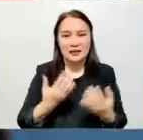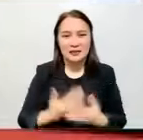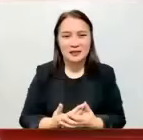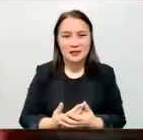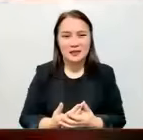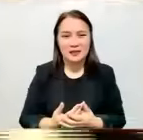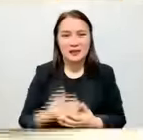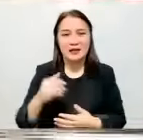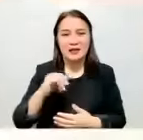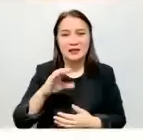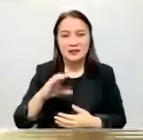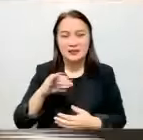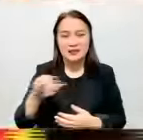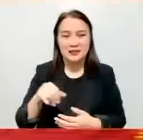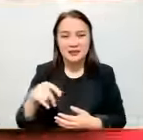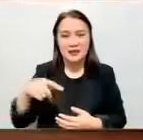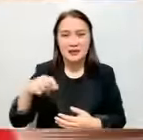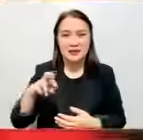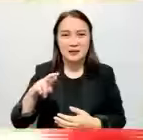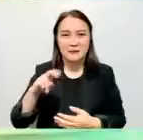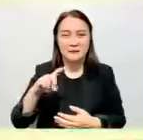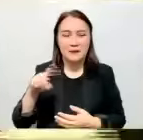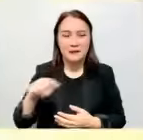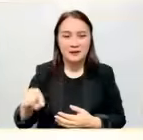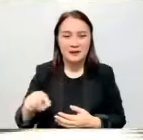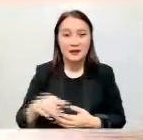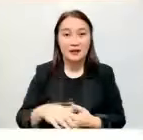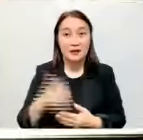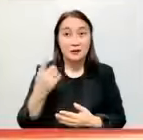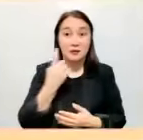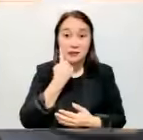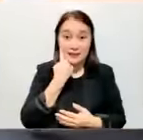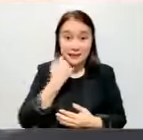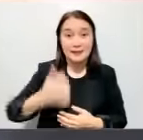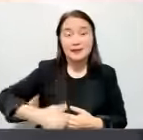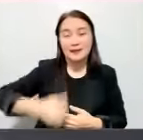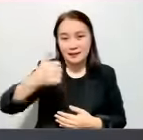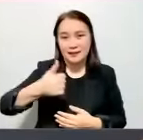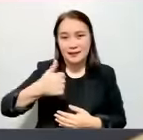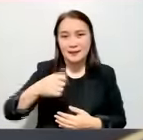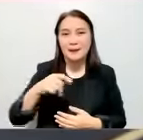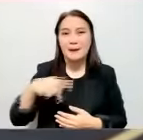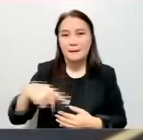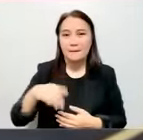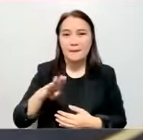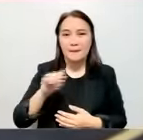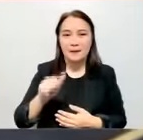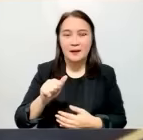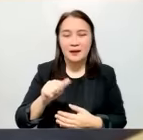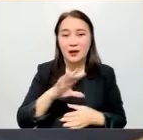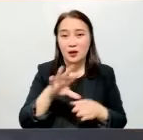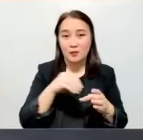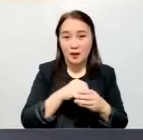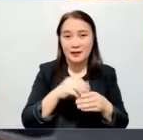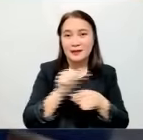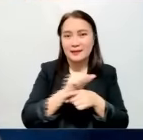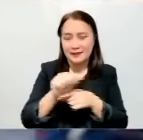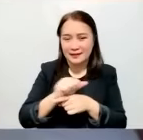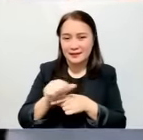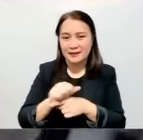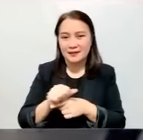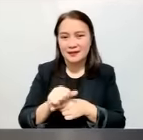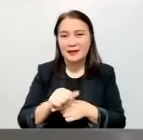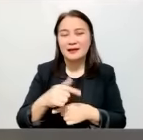Perez. Kamakailan lang ay nagkampyon sila sa PBA Commissioner's Cup. Sumali naman sa training sina Gilas veterans